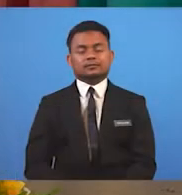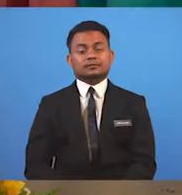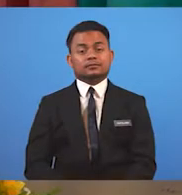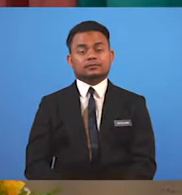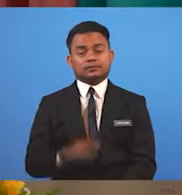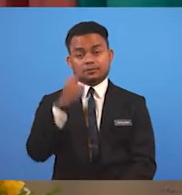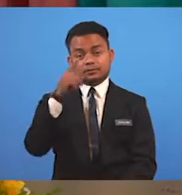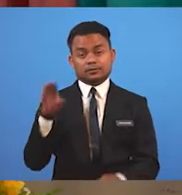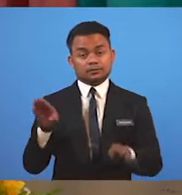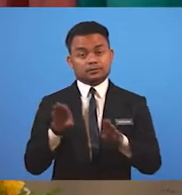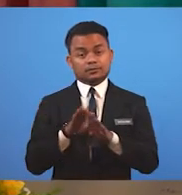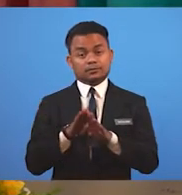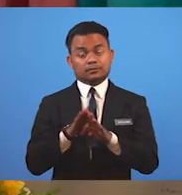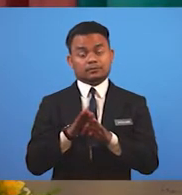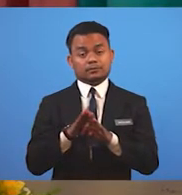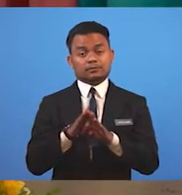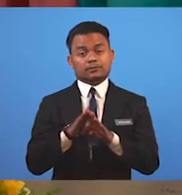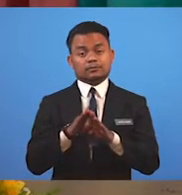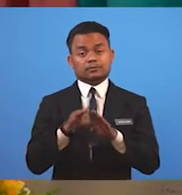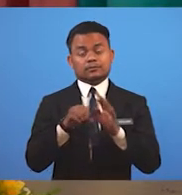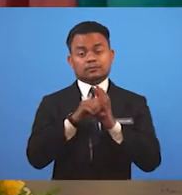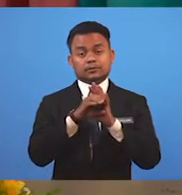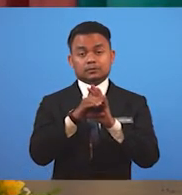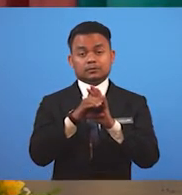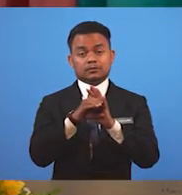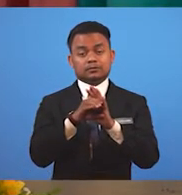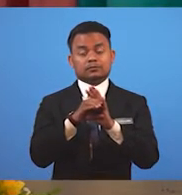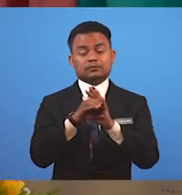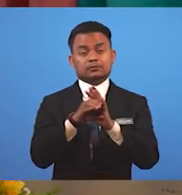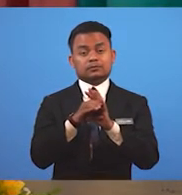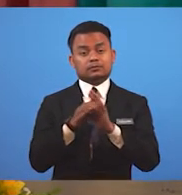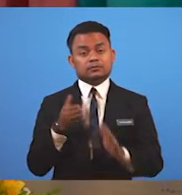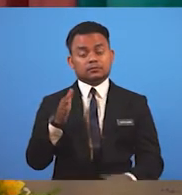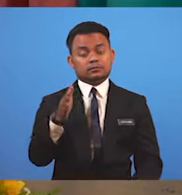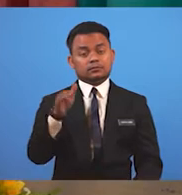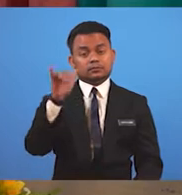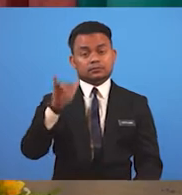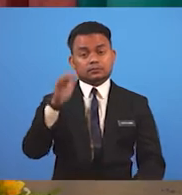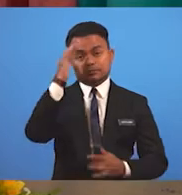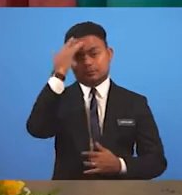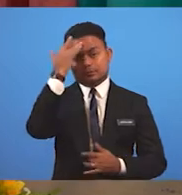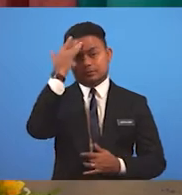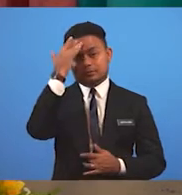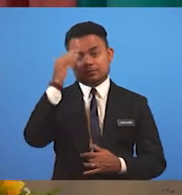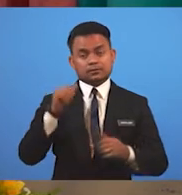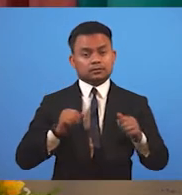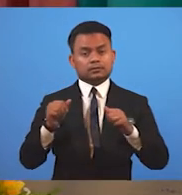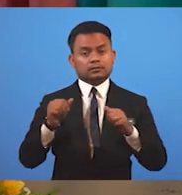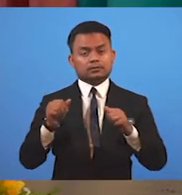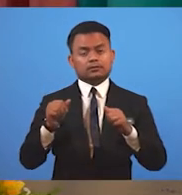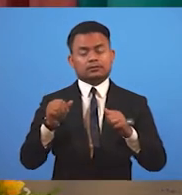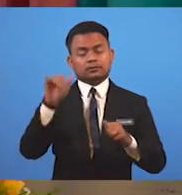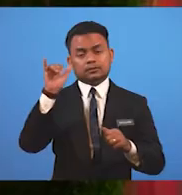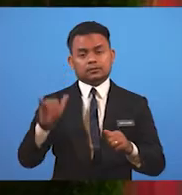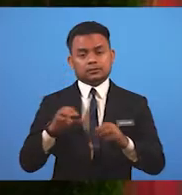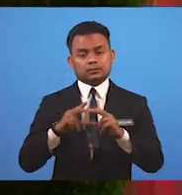Kesimpulannya, persampelan ternakan berpenyakit adalah satu aktiviti kerja yang sangat penting dalam industri